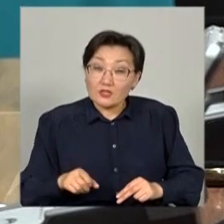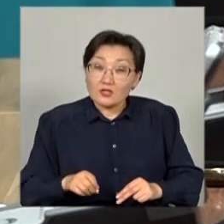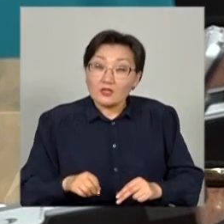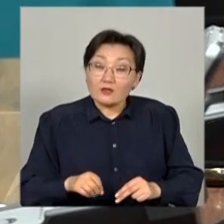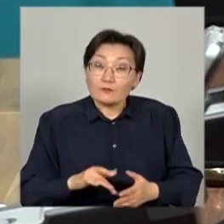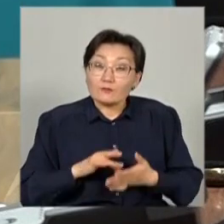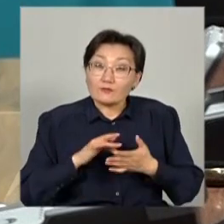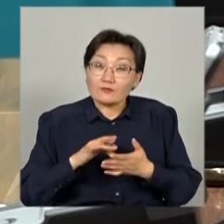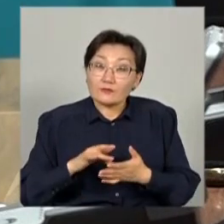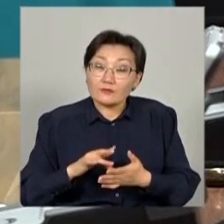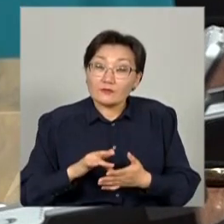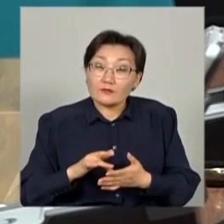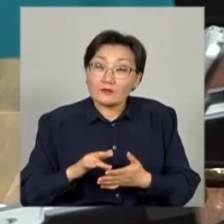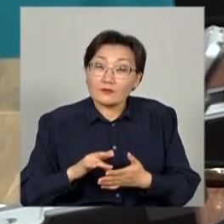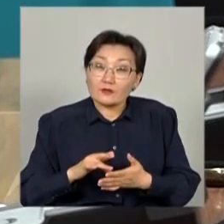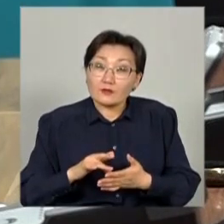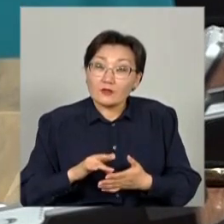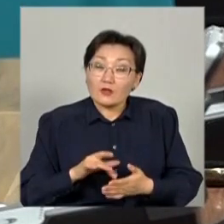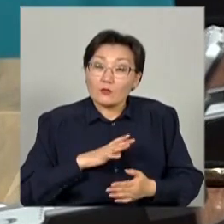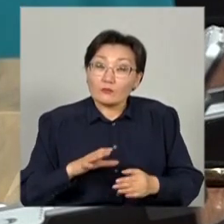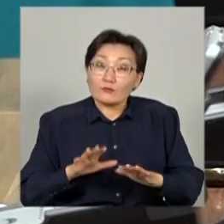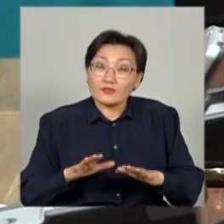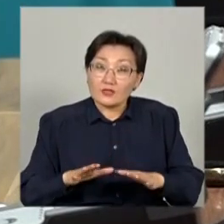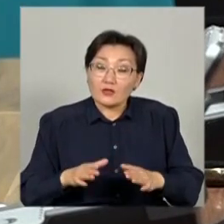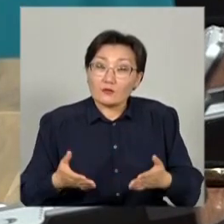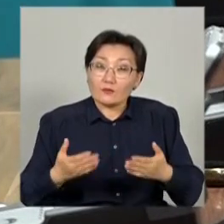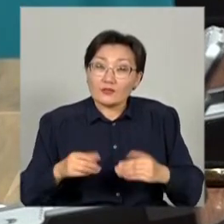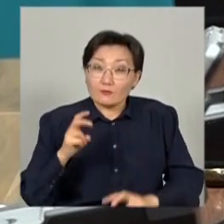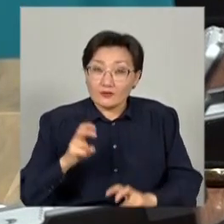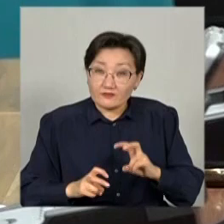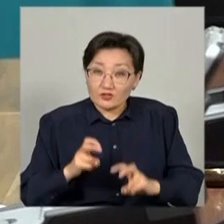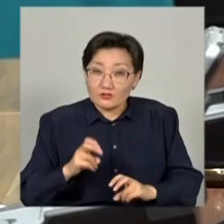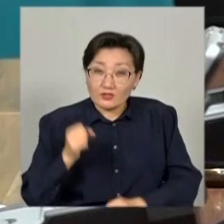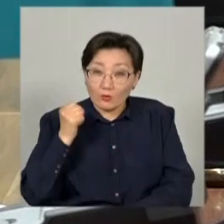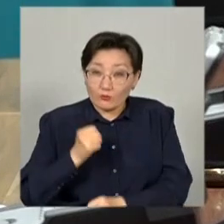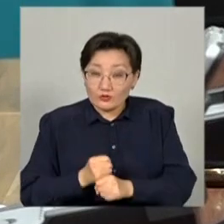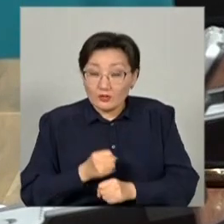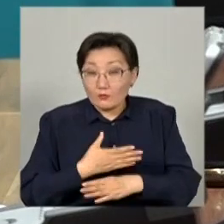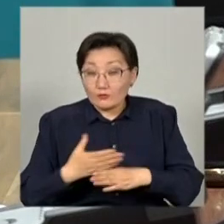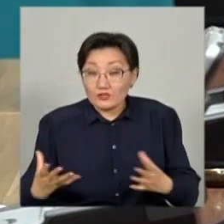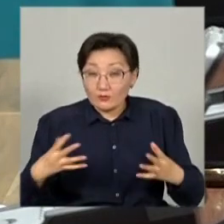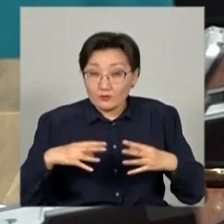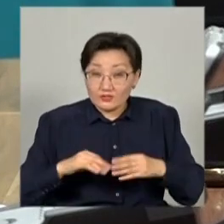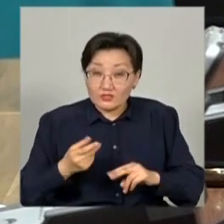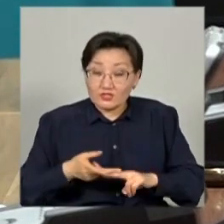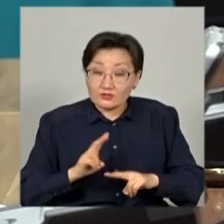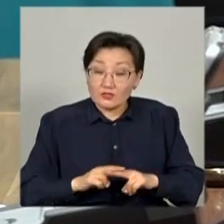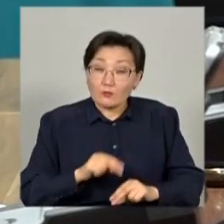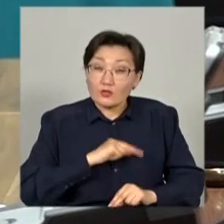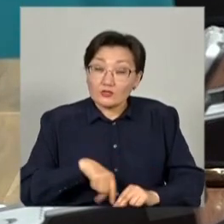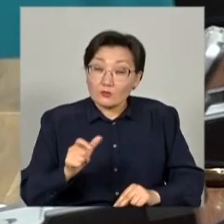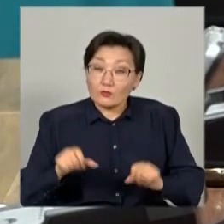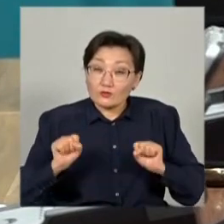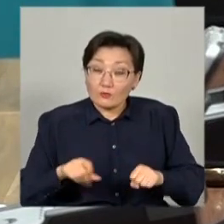экспедиции были привлечены только производственным составляющей. После объединения эти сотрудники